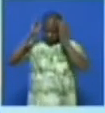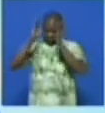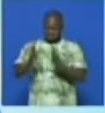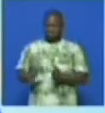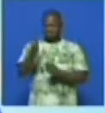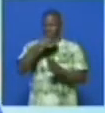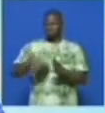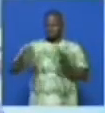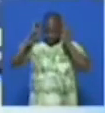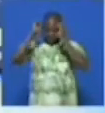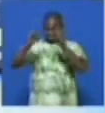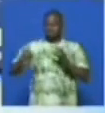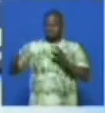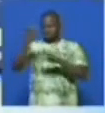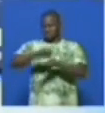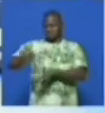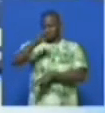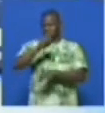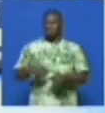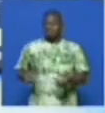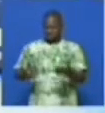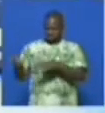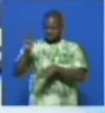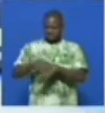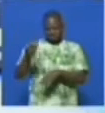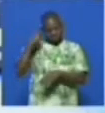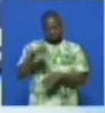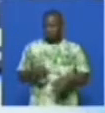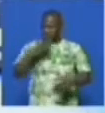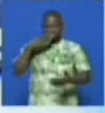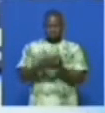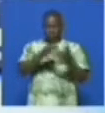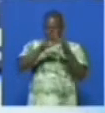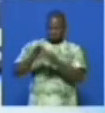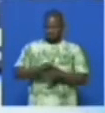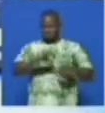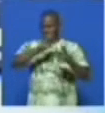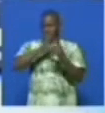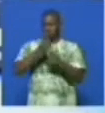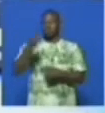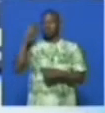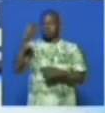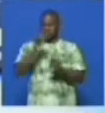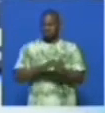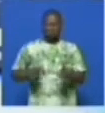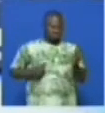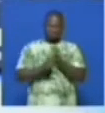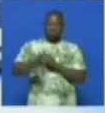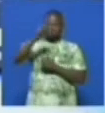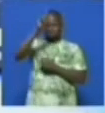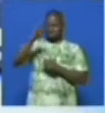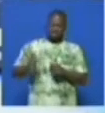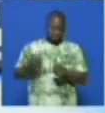l'université pour renforcer la collaboration déjà existante entre les deux entités. En effet, plus d'une centaine d'étudiants nigériens sont